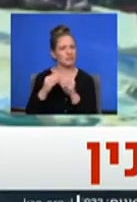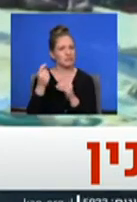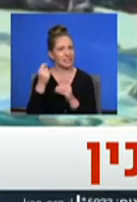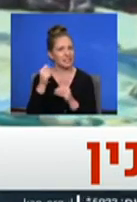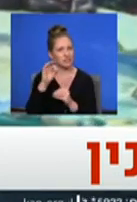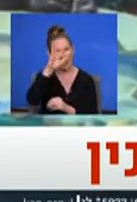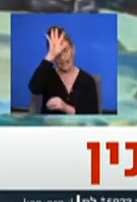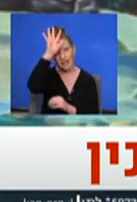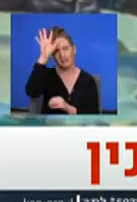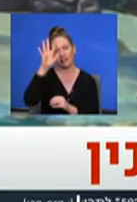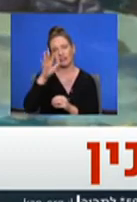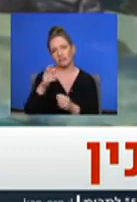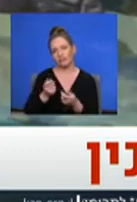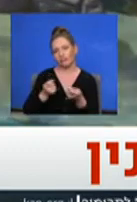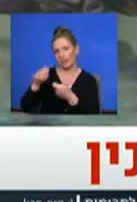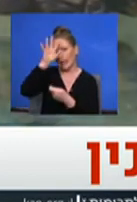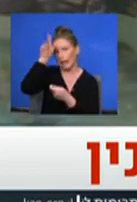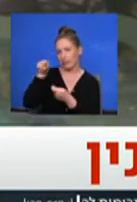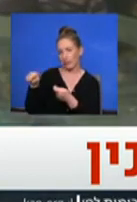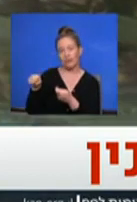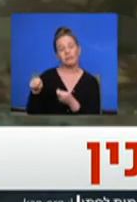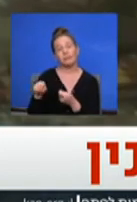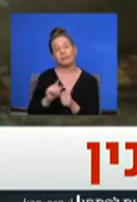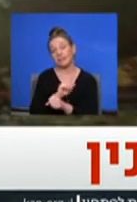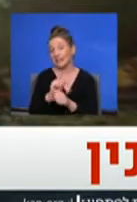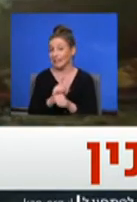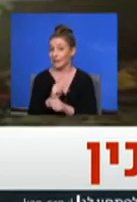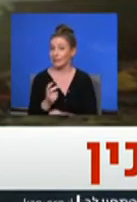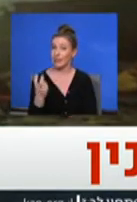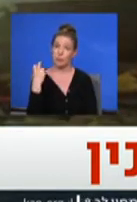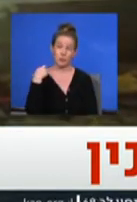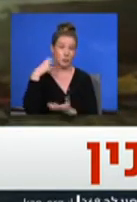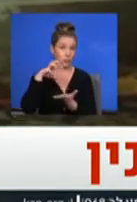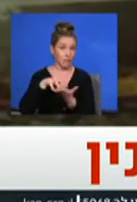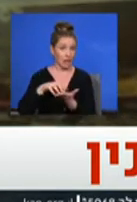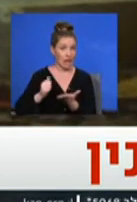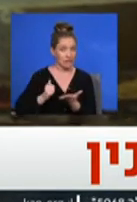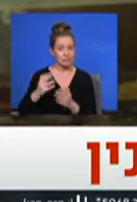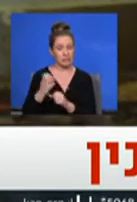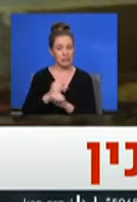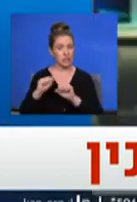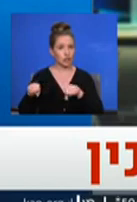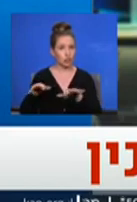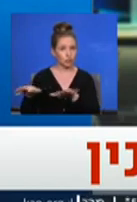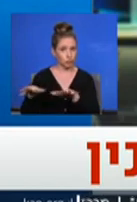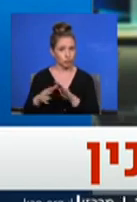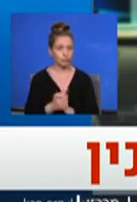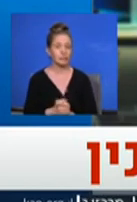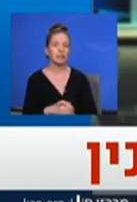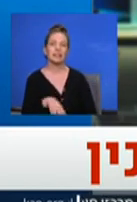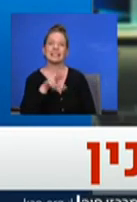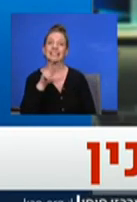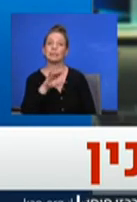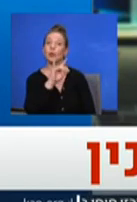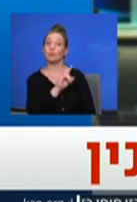טוב. ובינתיים פיקוד מרכז מצליח להחזיק את הגזרה הזאת בשליטה, מקווה שזה ימשיך ככה. ציפי חוטובלי,